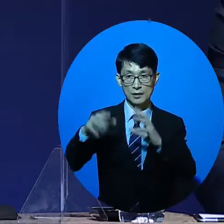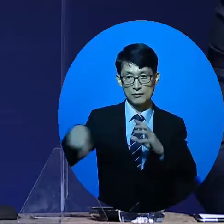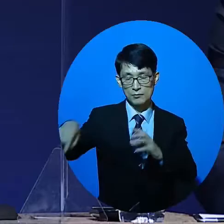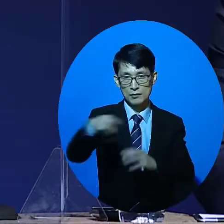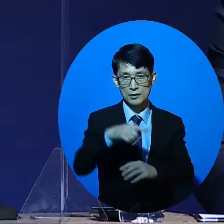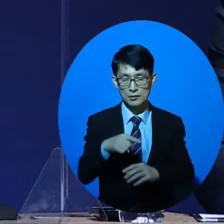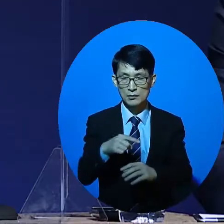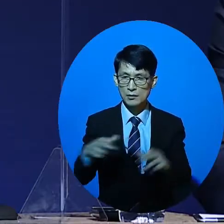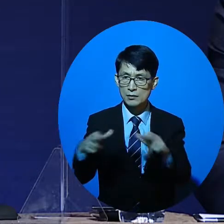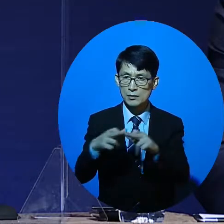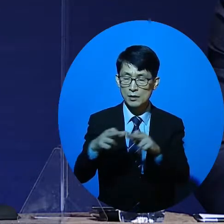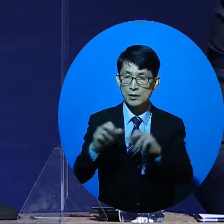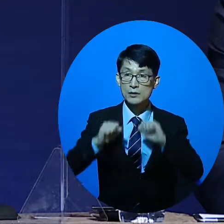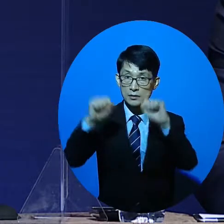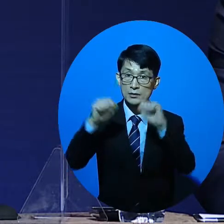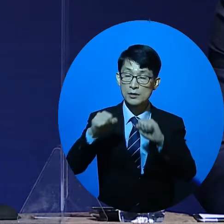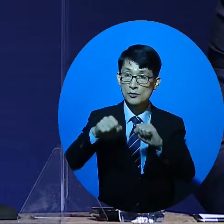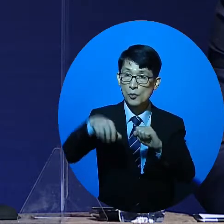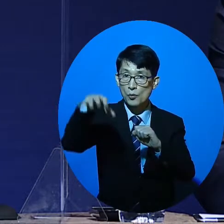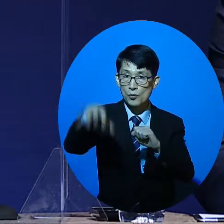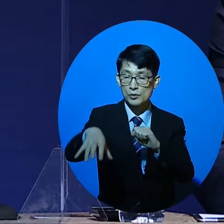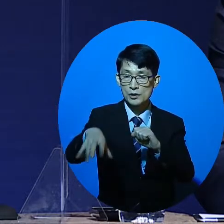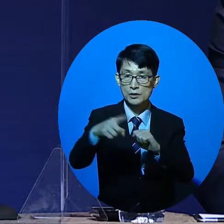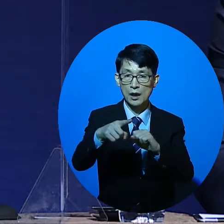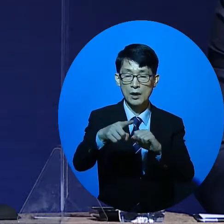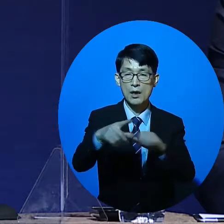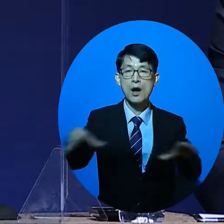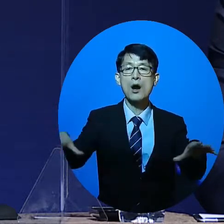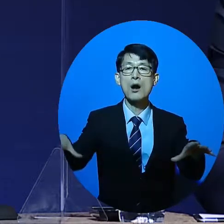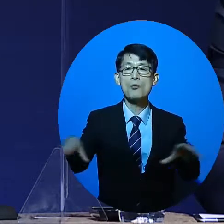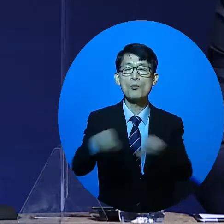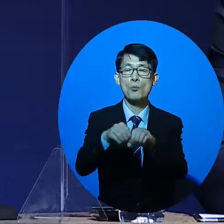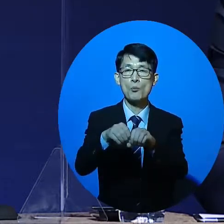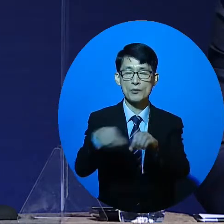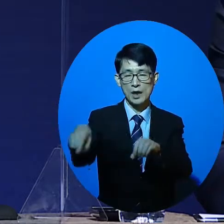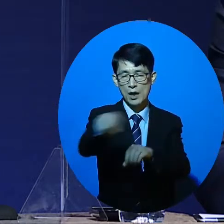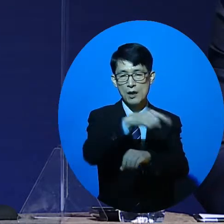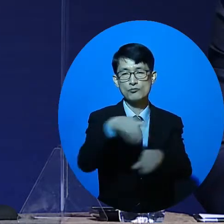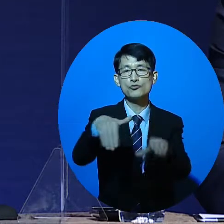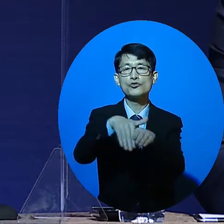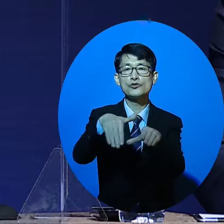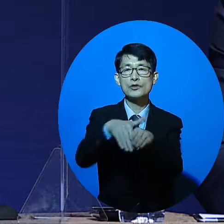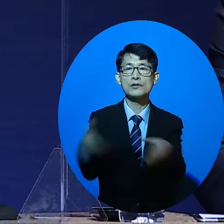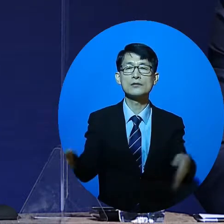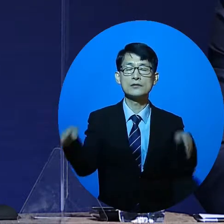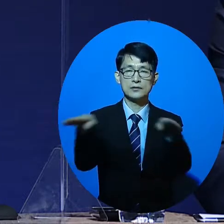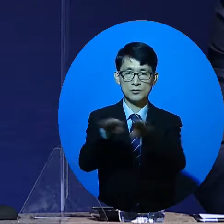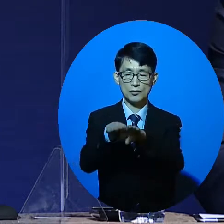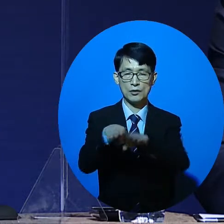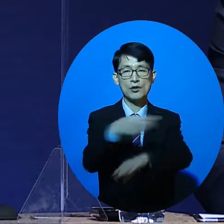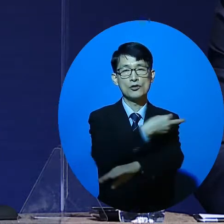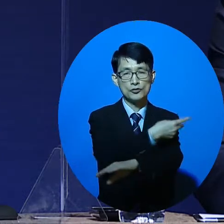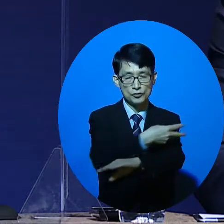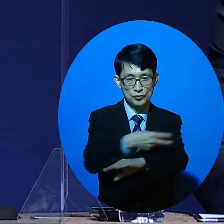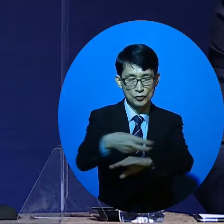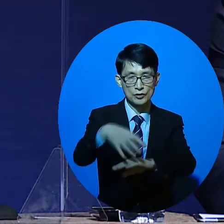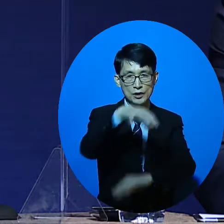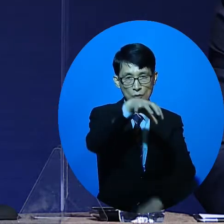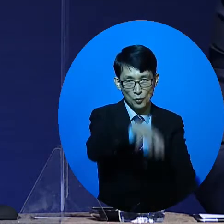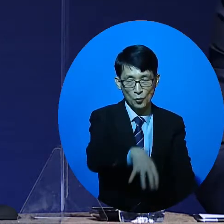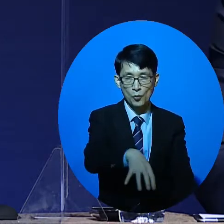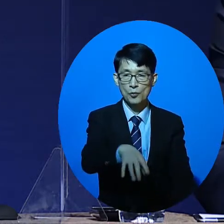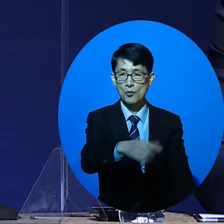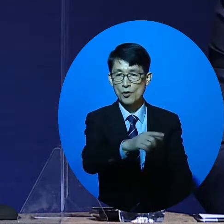체육 시설이 복합 문화 체육 시설이나 문화 시설로 이제 복합 문화 시설로 보시면 되죠. 수영장도 있고 다도도 연습할 수 있고